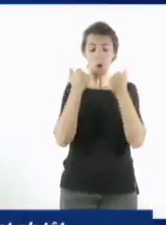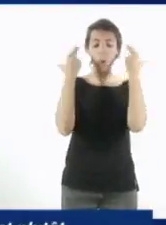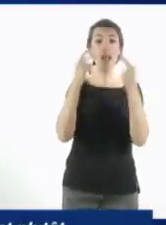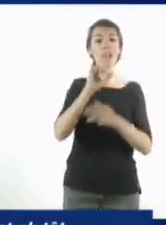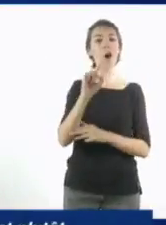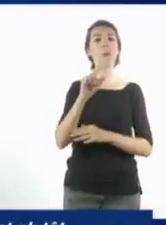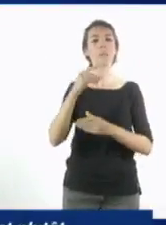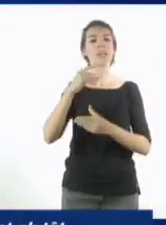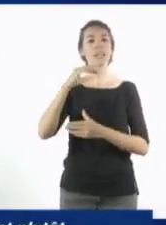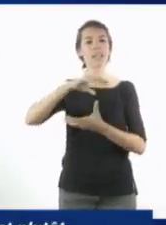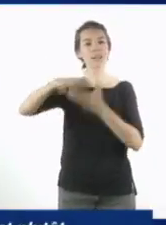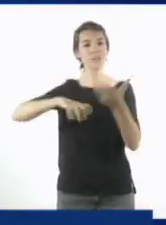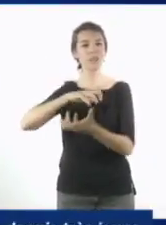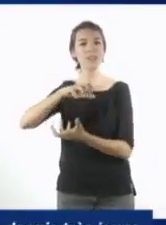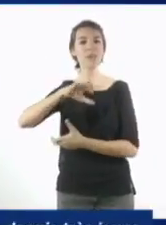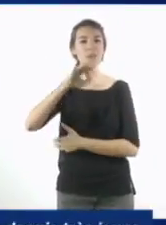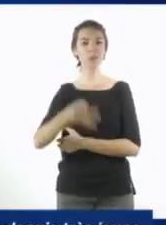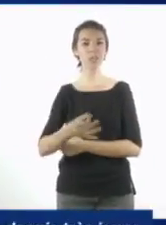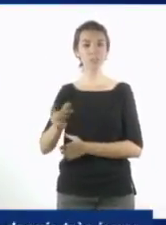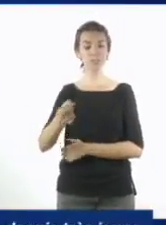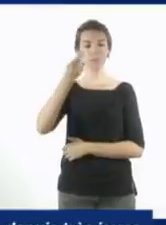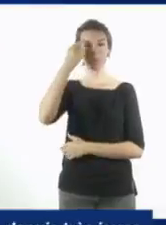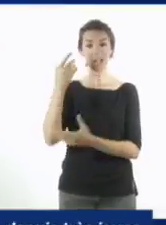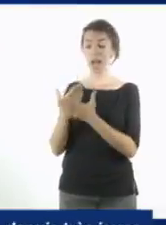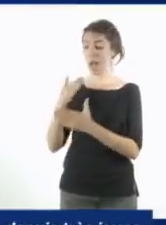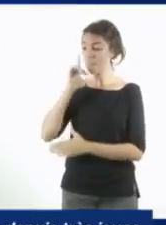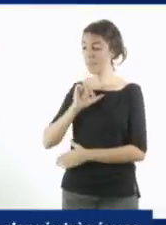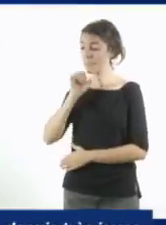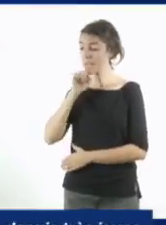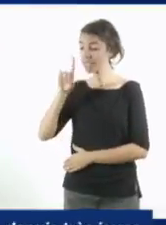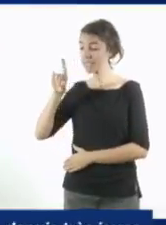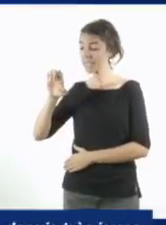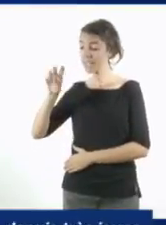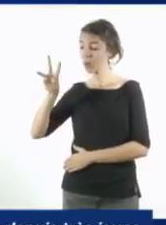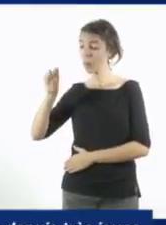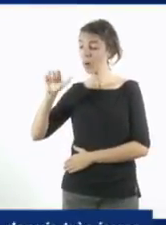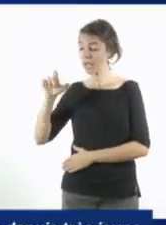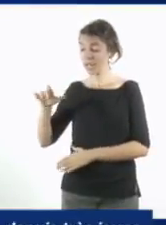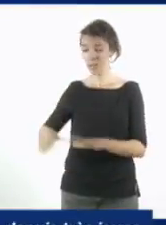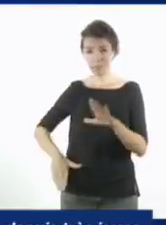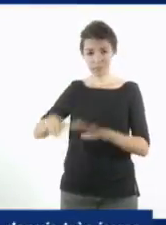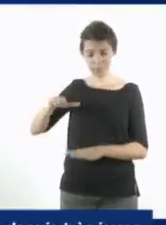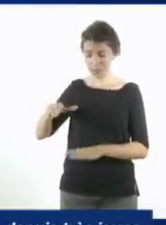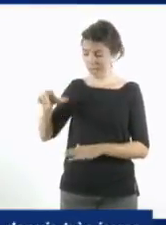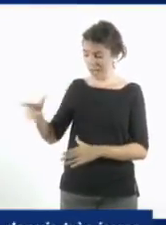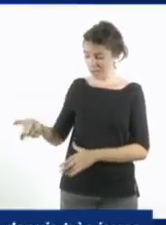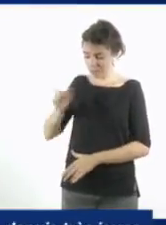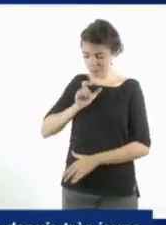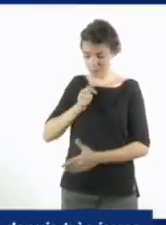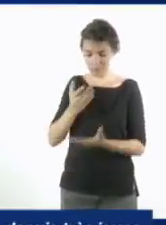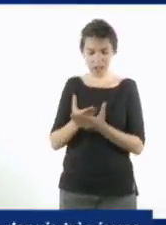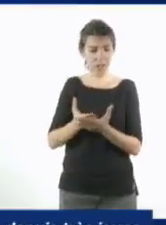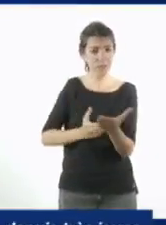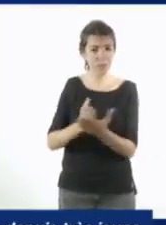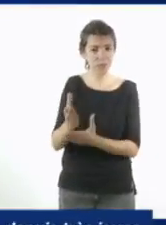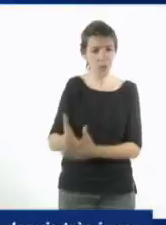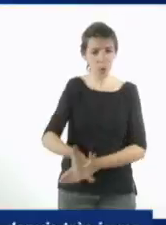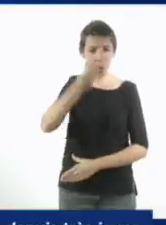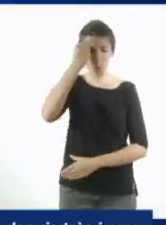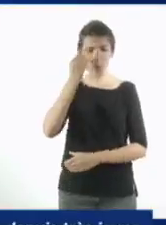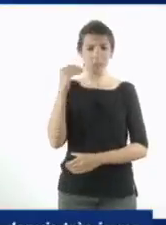rebelles, mais révolutionnaires. C'est le mot que Mami Dewi m'a transmis depuis très jeune. J'ai très vite capté le